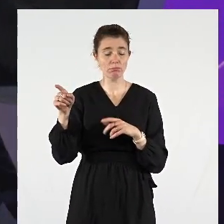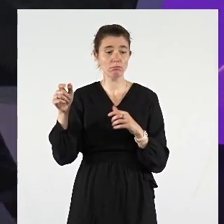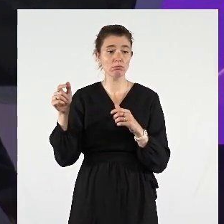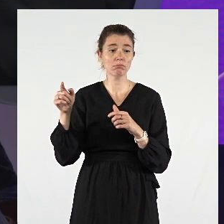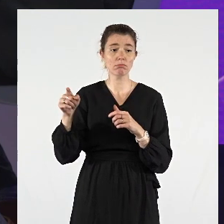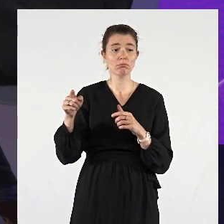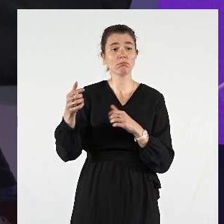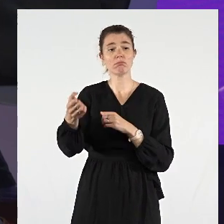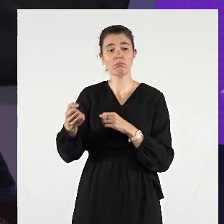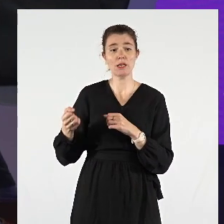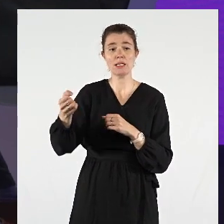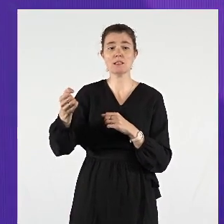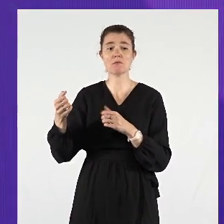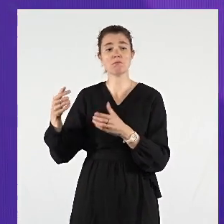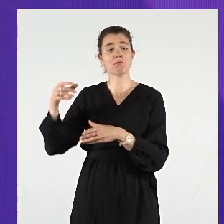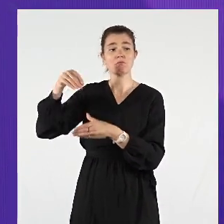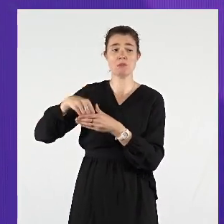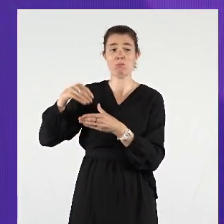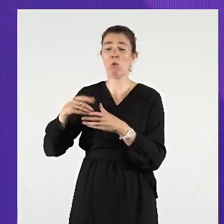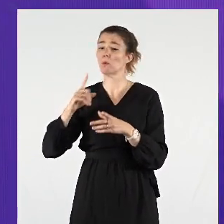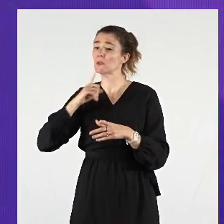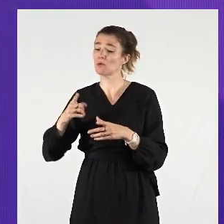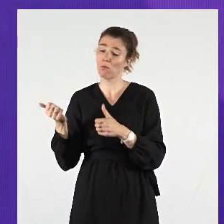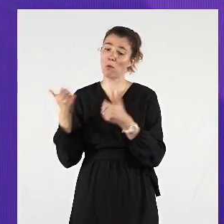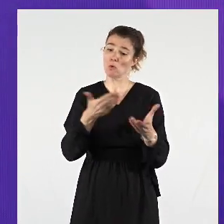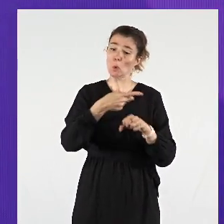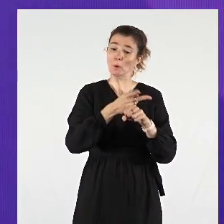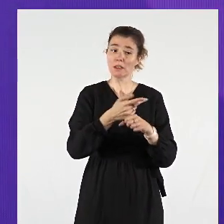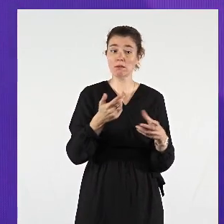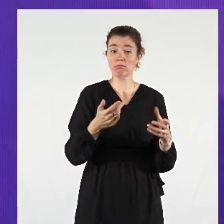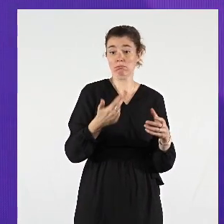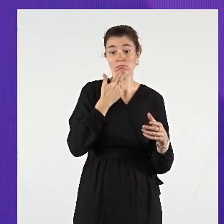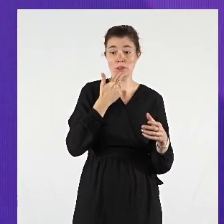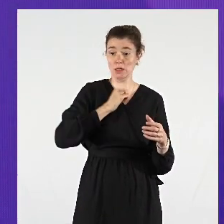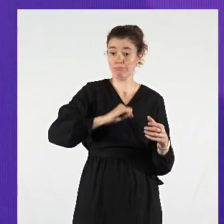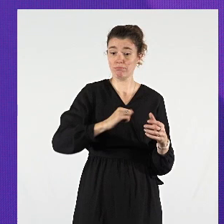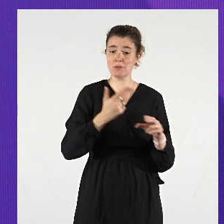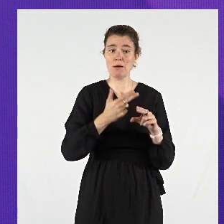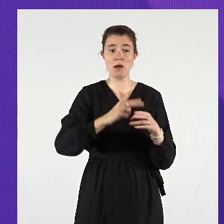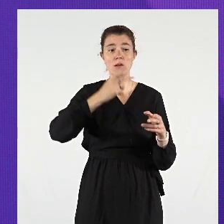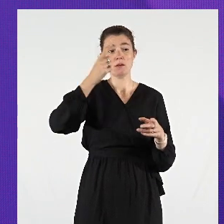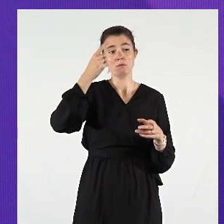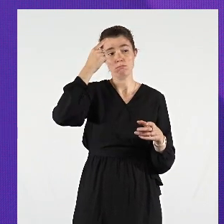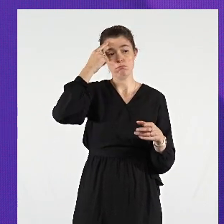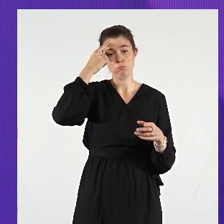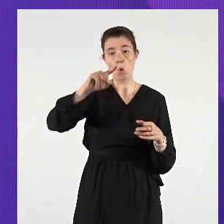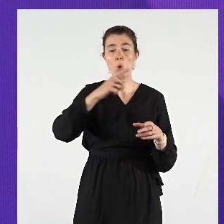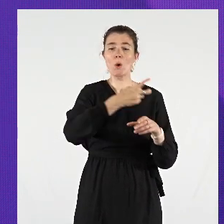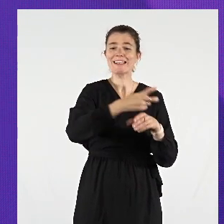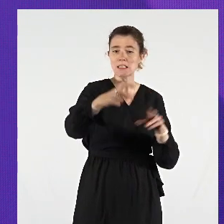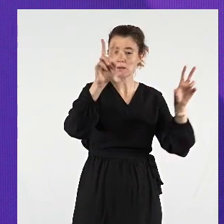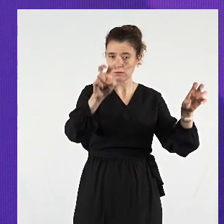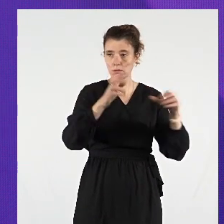de déclaration tout à fait performant qui s'appelle ProRisque. Le problème, c'est qu'aujourd'hui, déclare qui